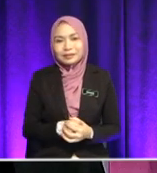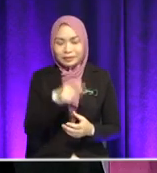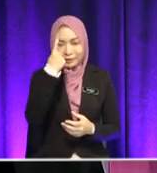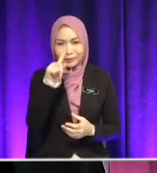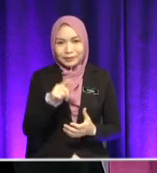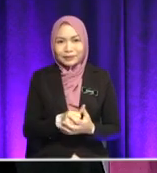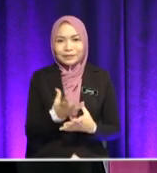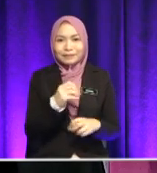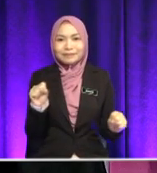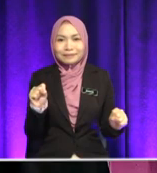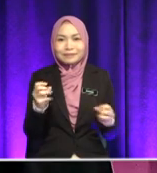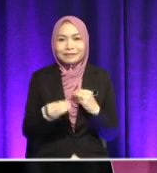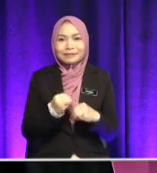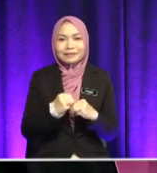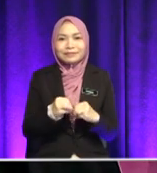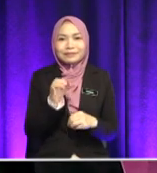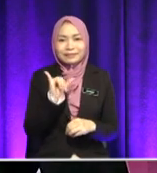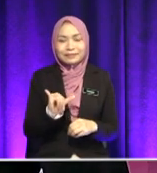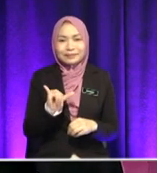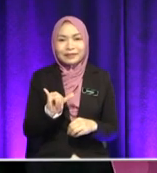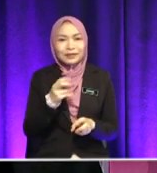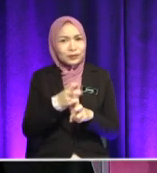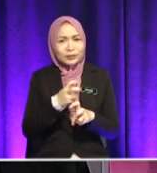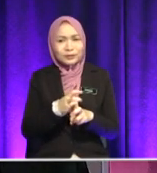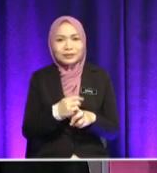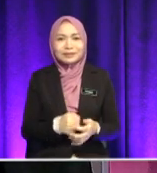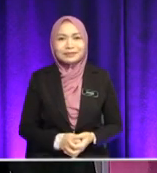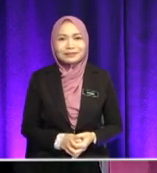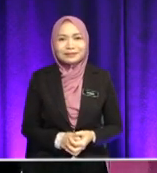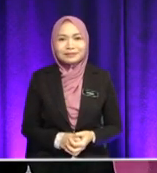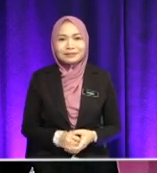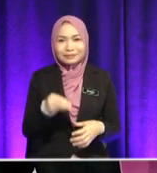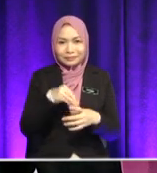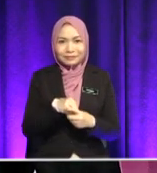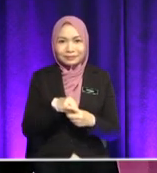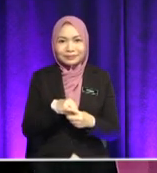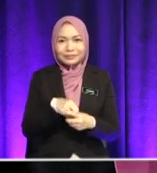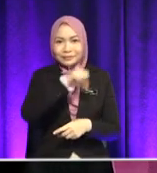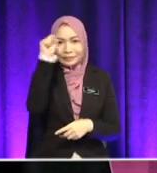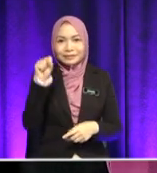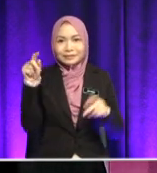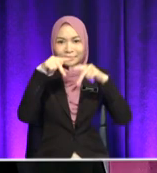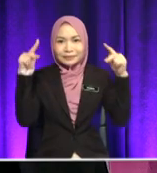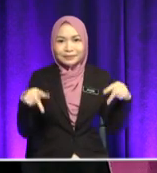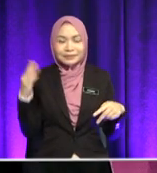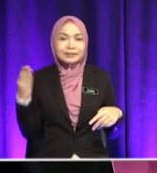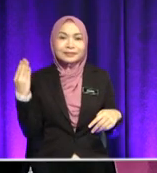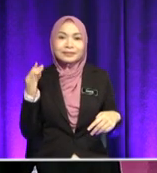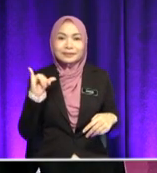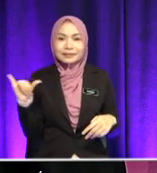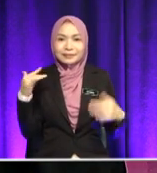masalah yang panjang-panjang tidak sebagainya Oke dalam soal izin kita biasanya selalu membentuk ayat